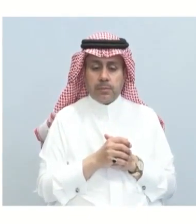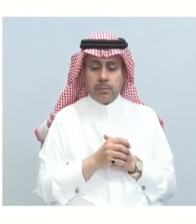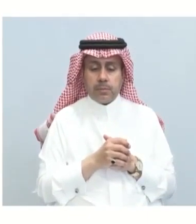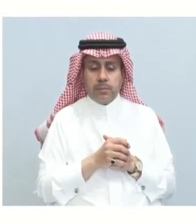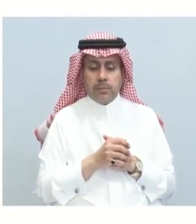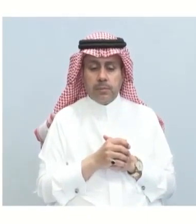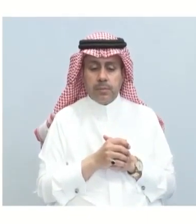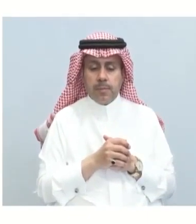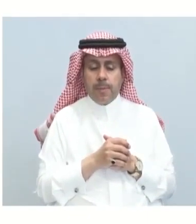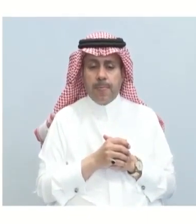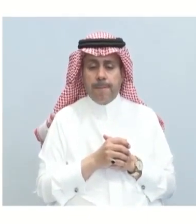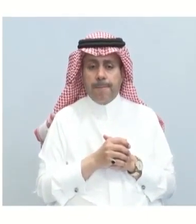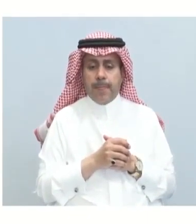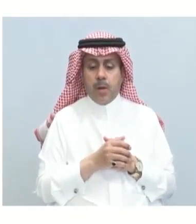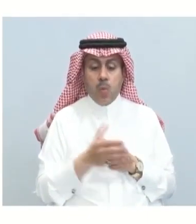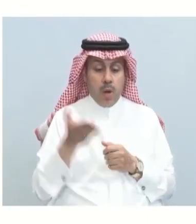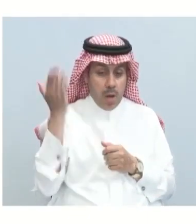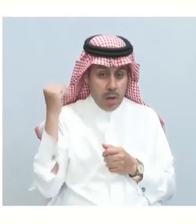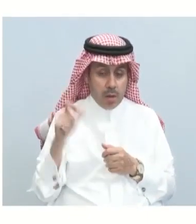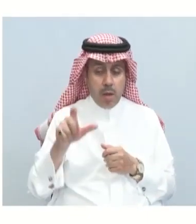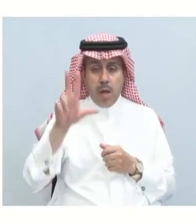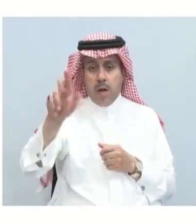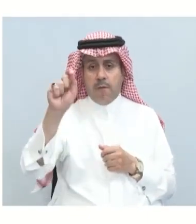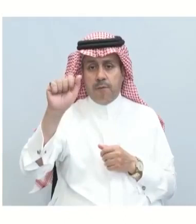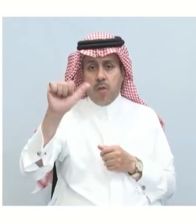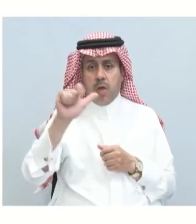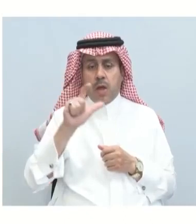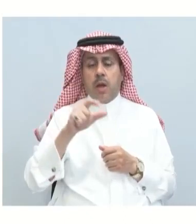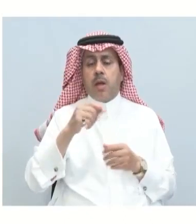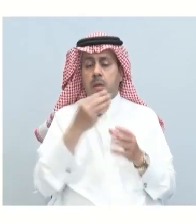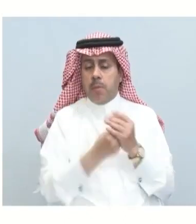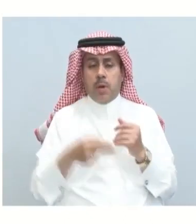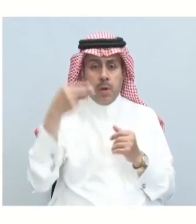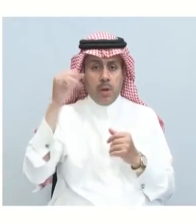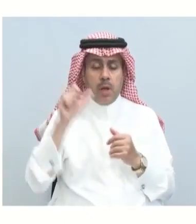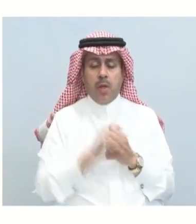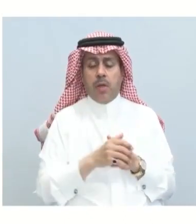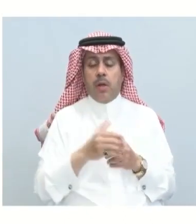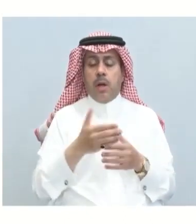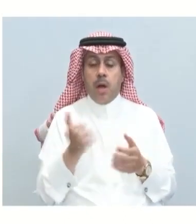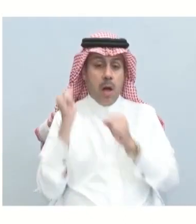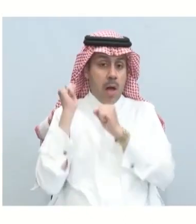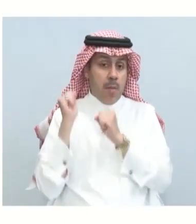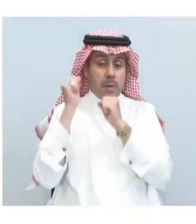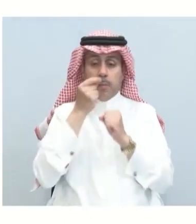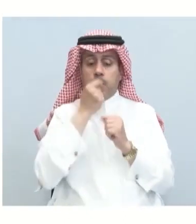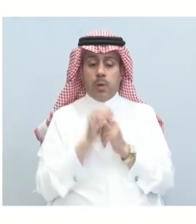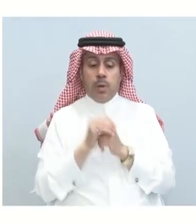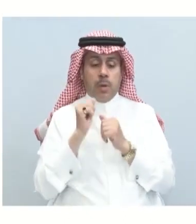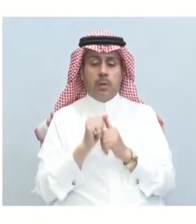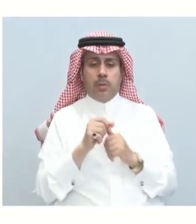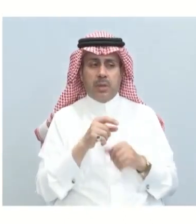الخذلان وكان الفضيل بن عياض يقول حامل القران مقامه يجل عن ان يعصي